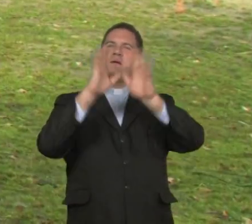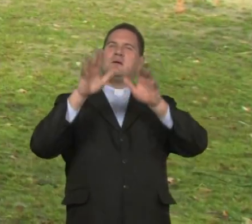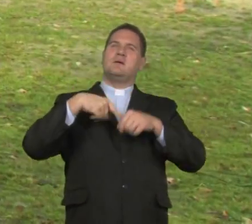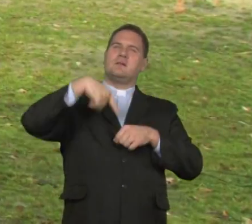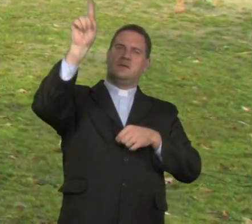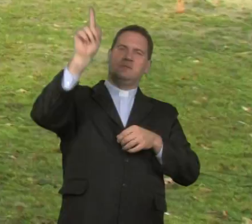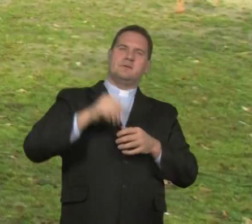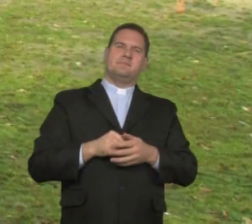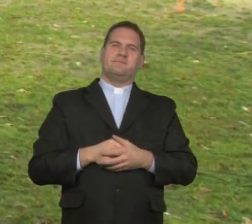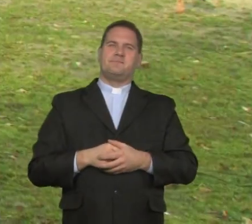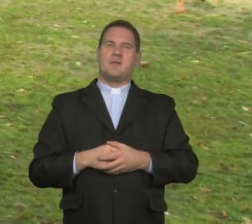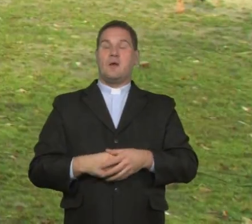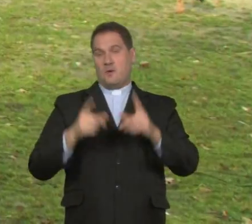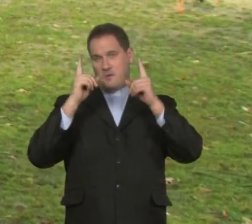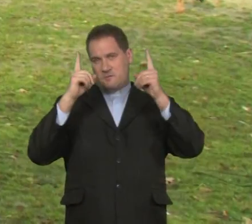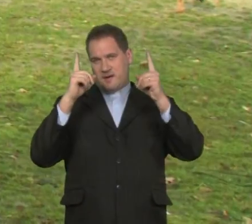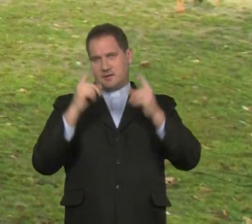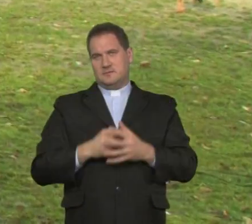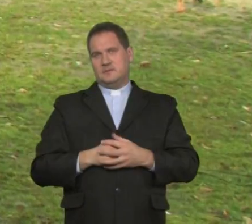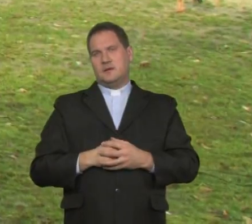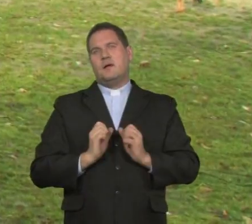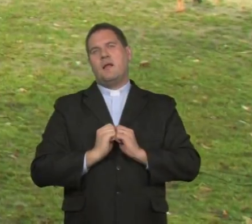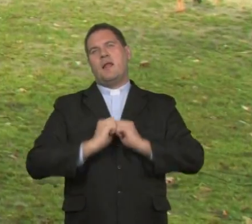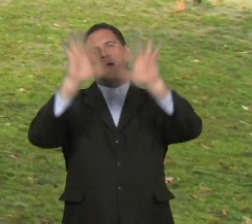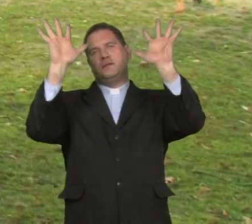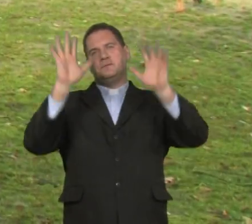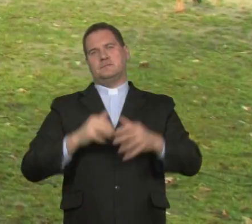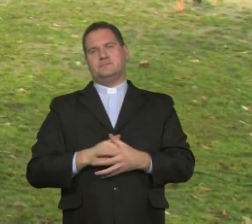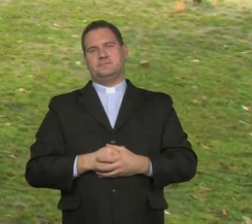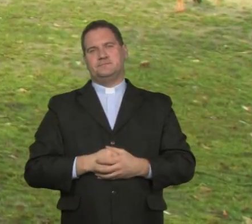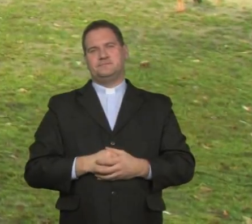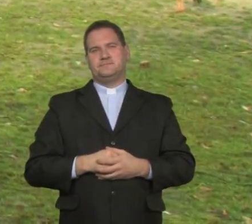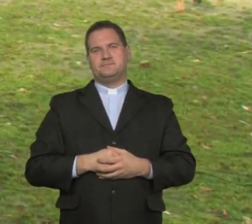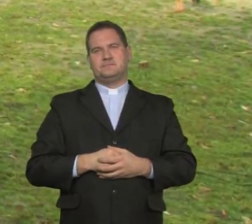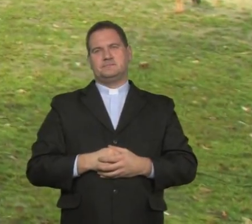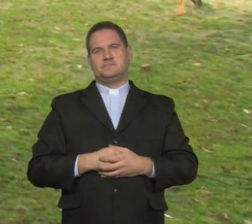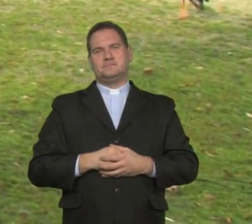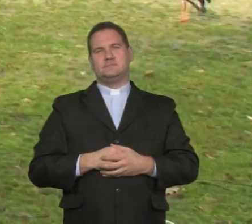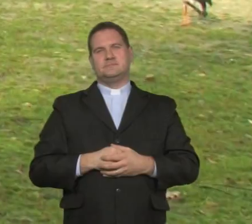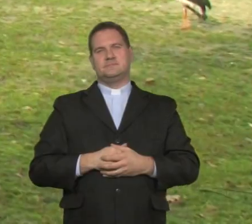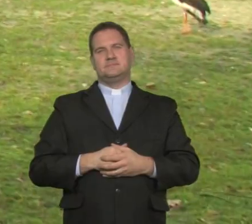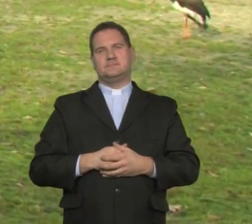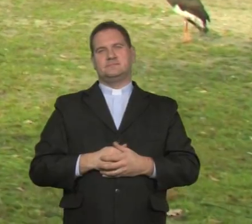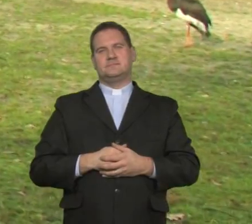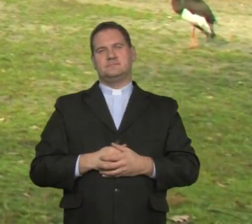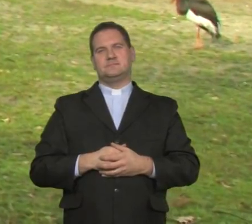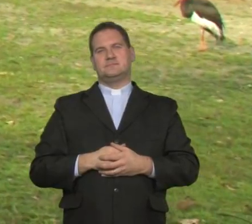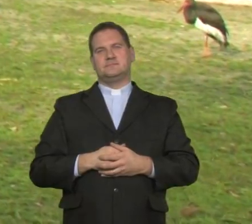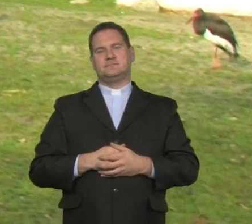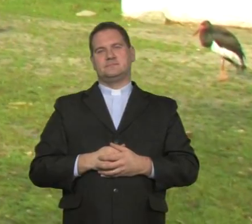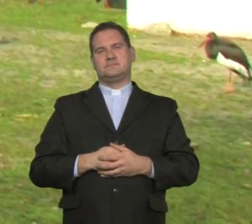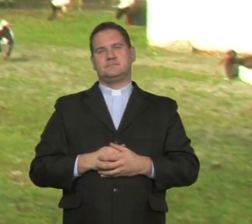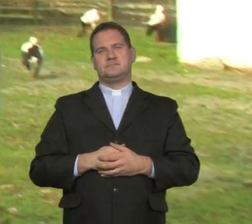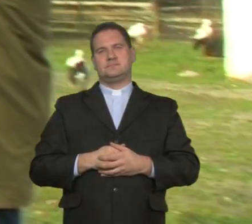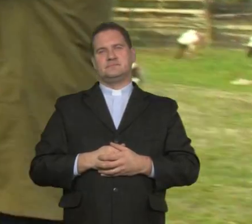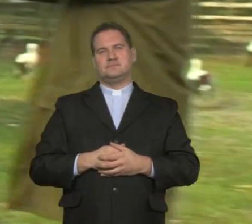go na wolność. Zobaczcie, jak on będzie pięknie leciał i będzie tam zdrowiał. Uwaga, Bonifacy, leć w górę,